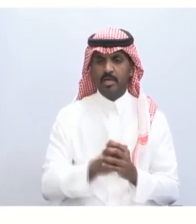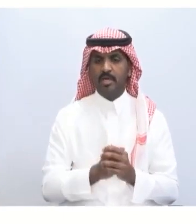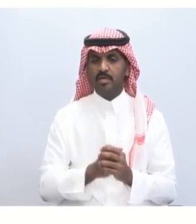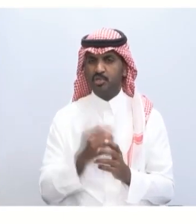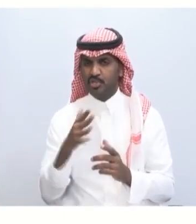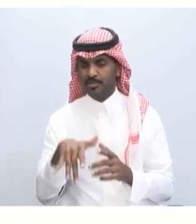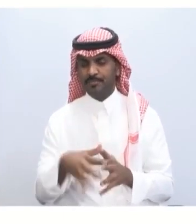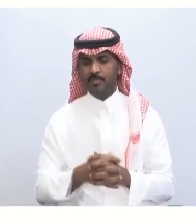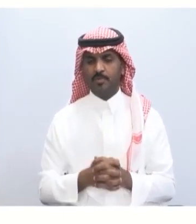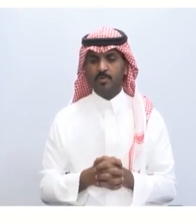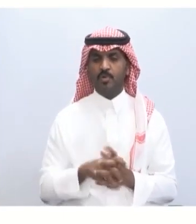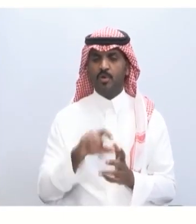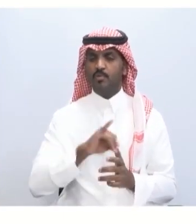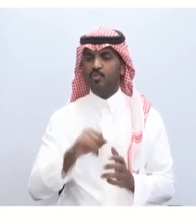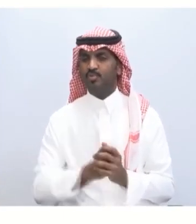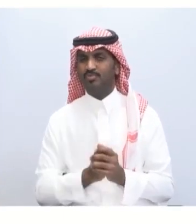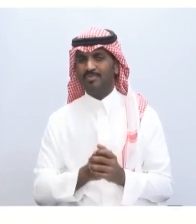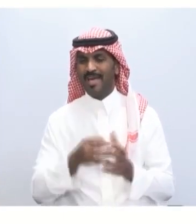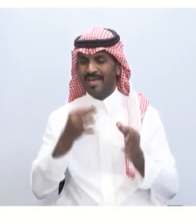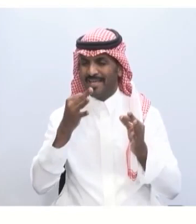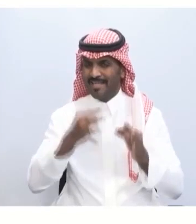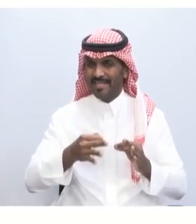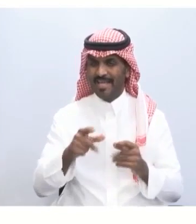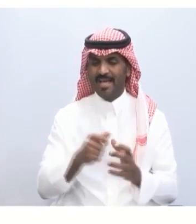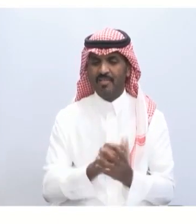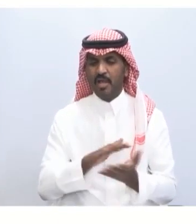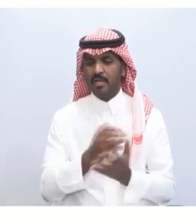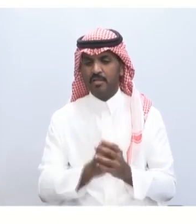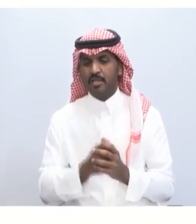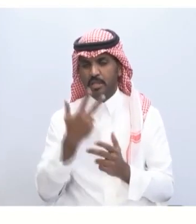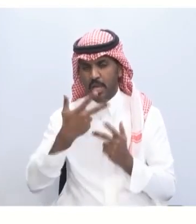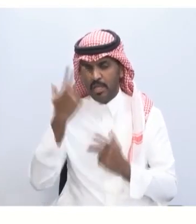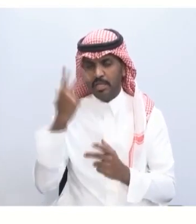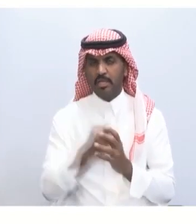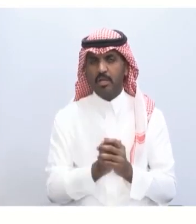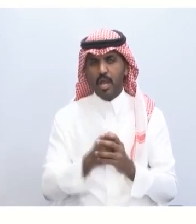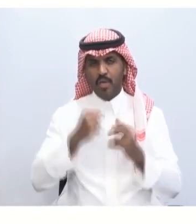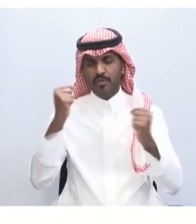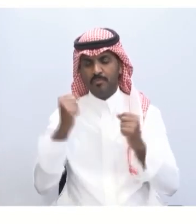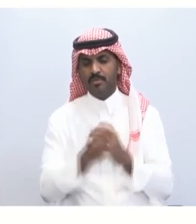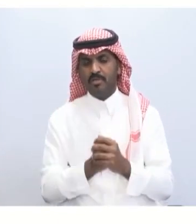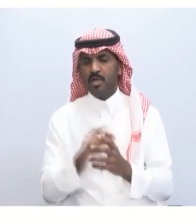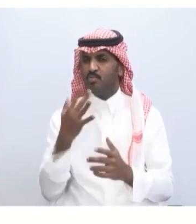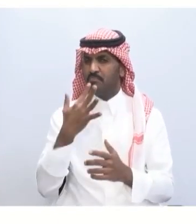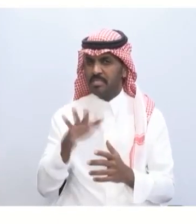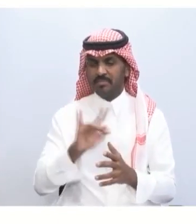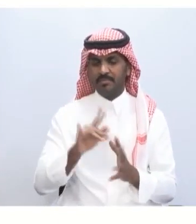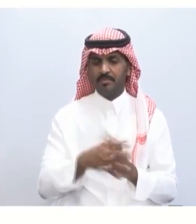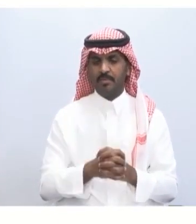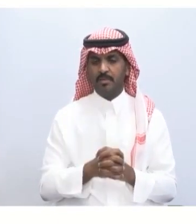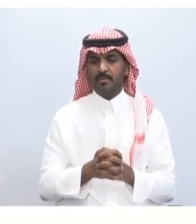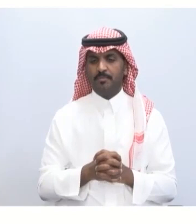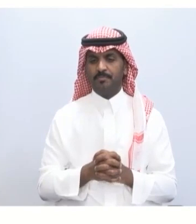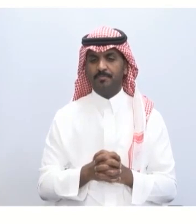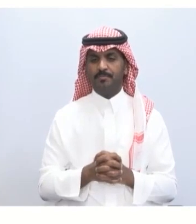الحديثه ولم يكن تحقيق هذا الحدث التاريخي العظيم لم يكن بالامر اليسير او الامر